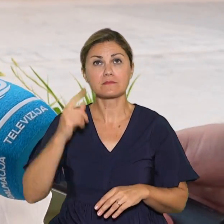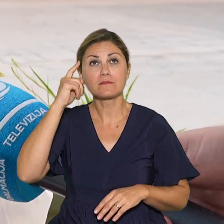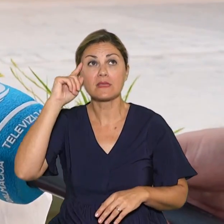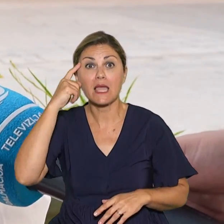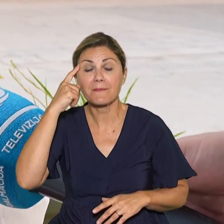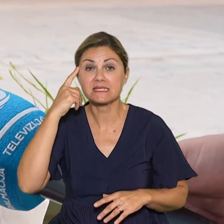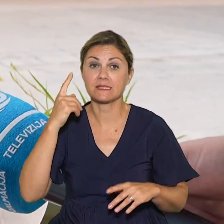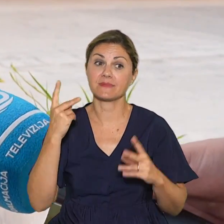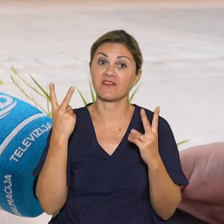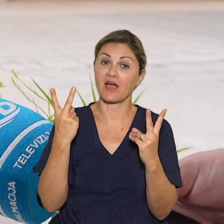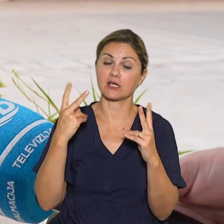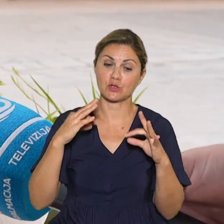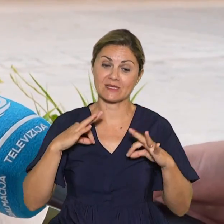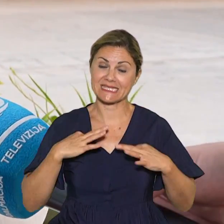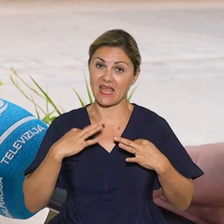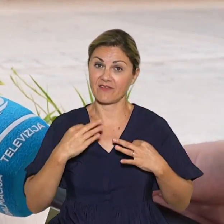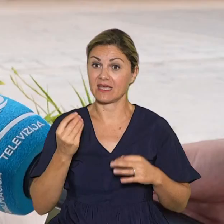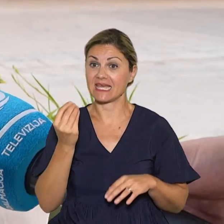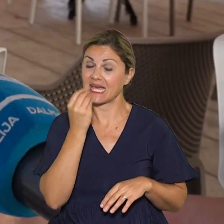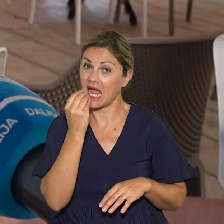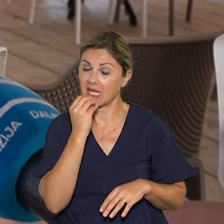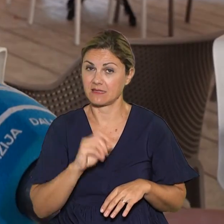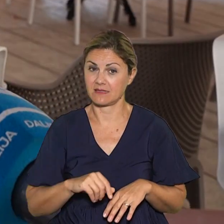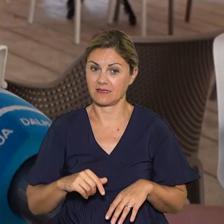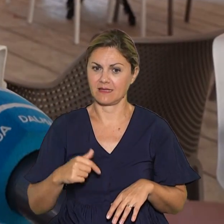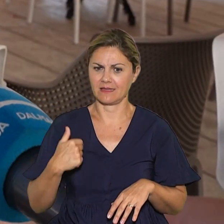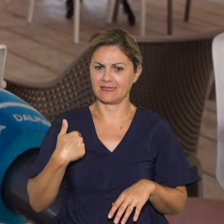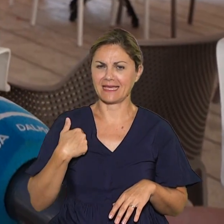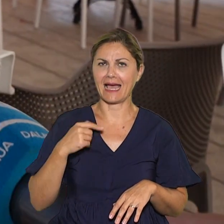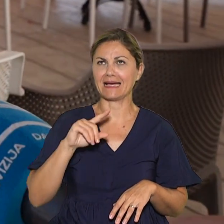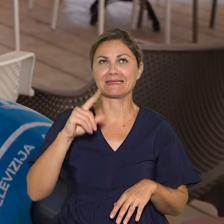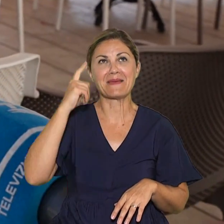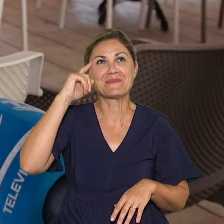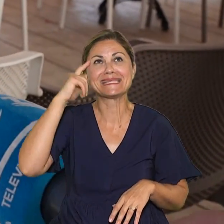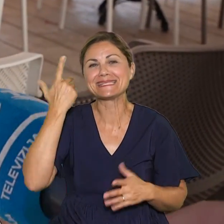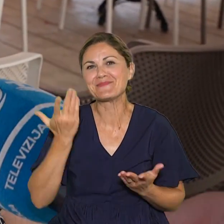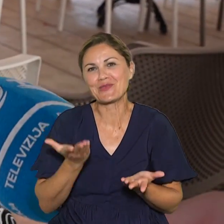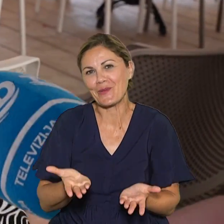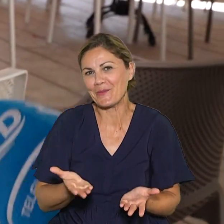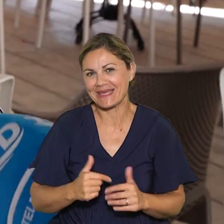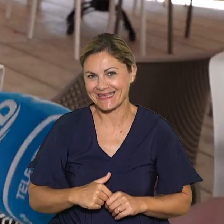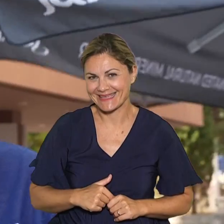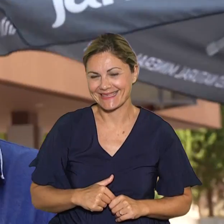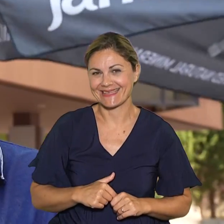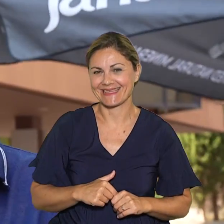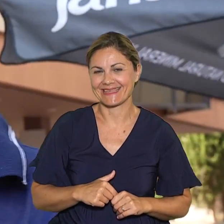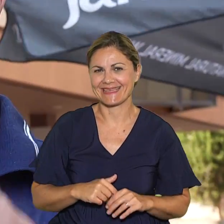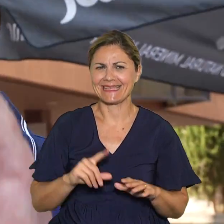zdravo živiti, mislim ishrana i to. Premlada sam da bi o tome govorila.